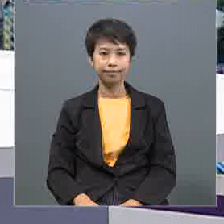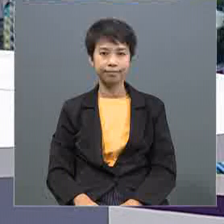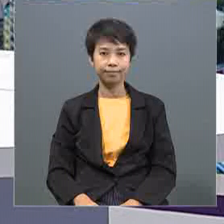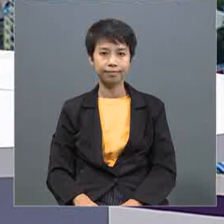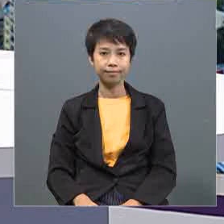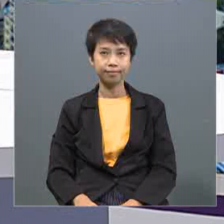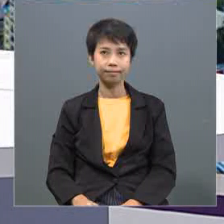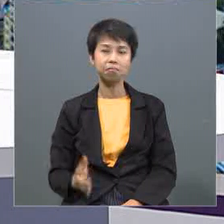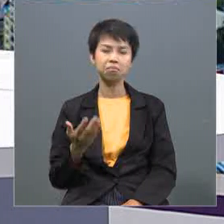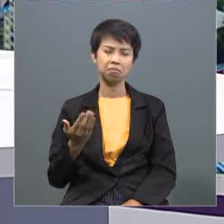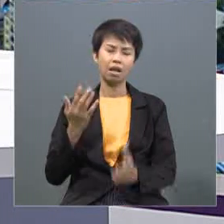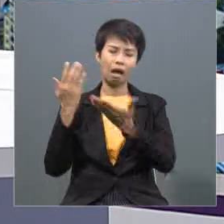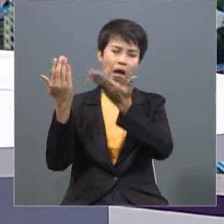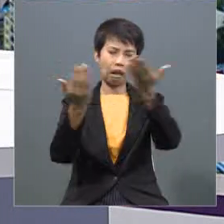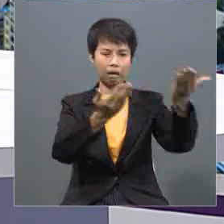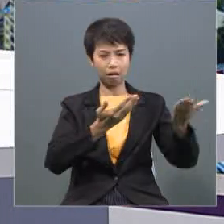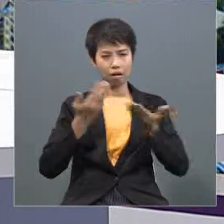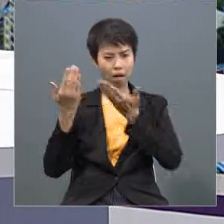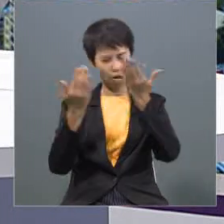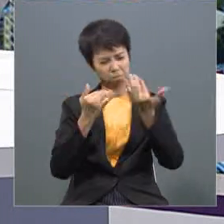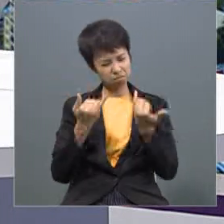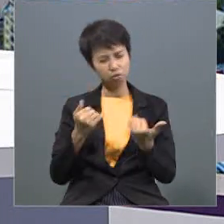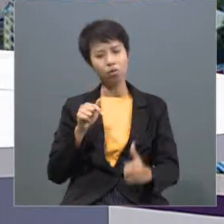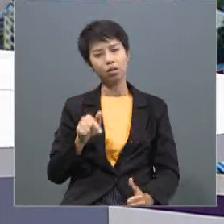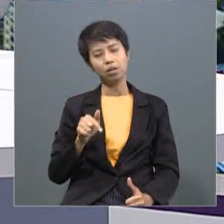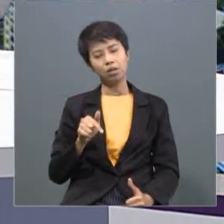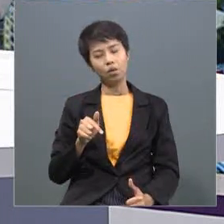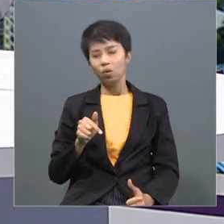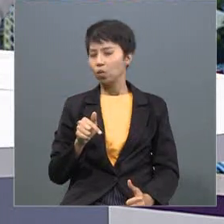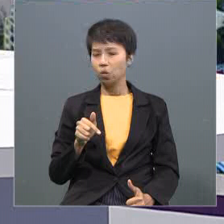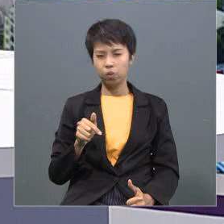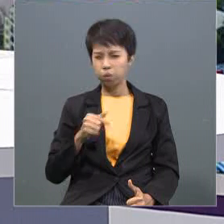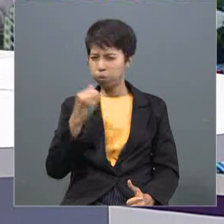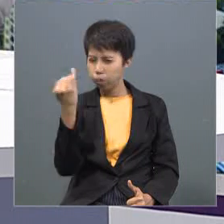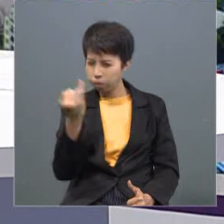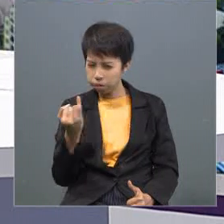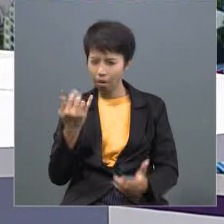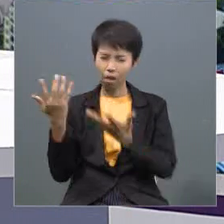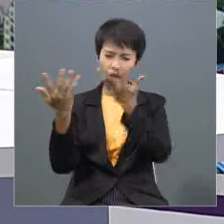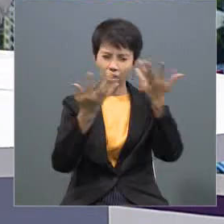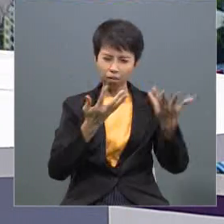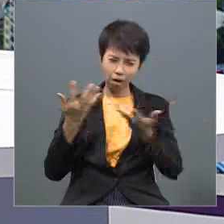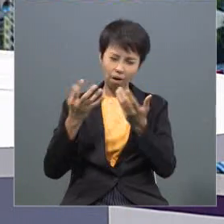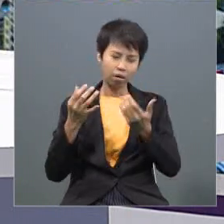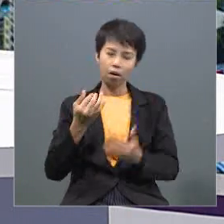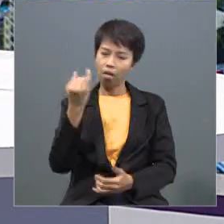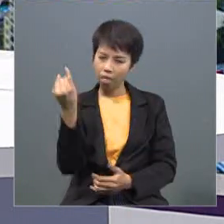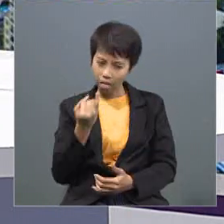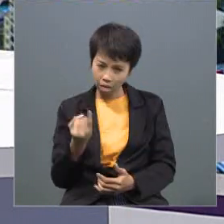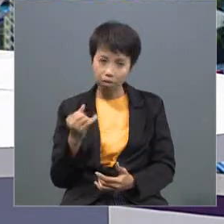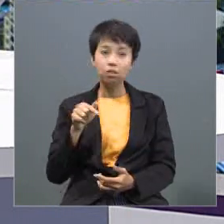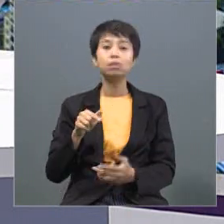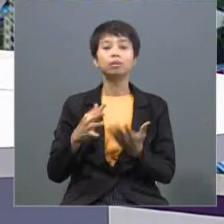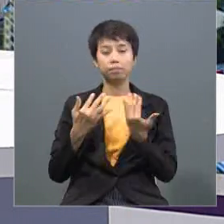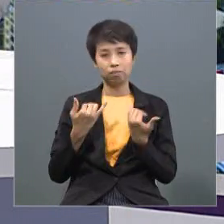แน่นอนว่าจากสภาพอากาศที่ตอนนี้ต้องบอกว่าความย่ำแย่นี่มันรุนแรงมากขึ้นเรื่อยๆนะครับสำหรับสภาพอากาศใน